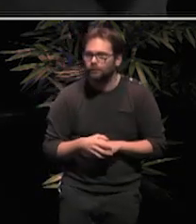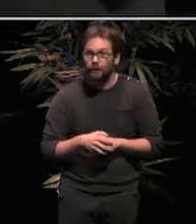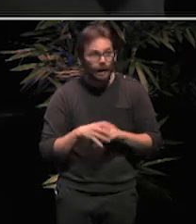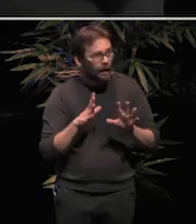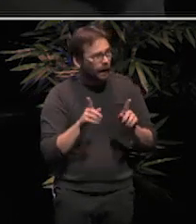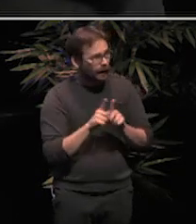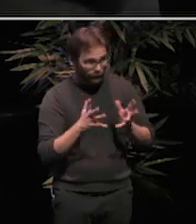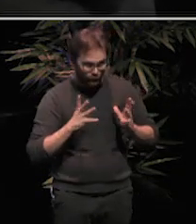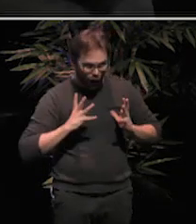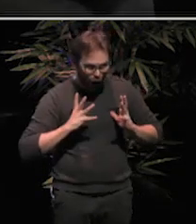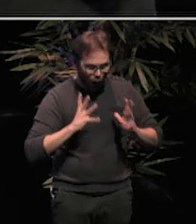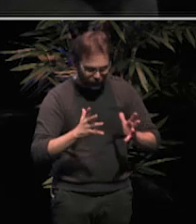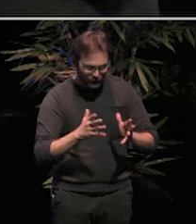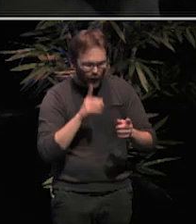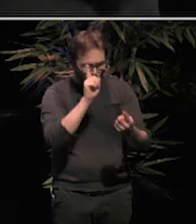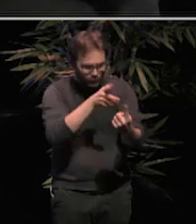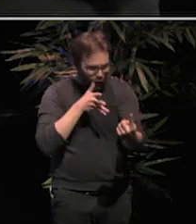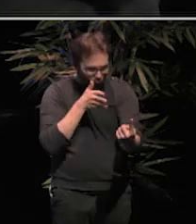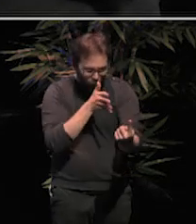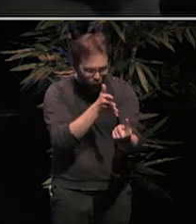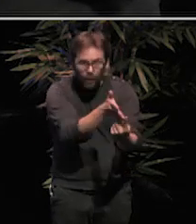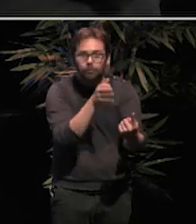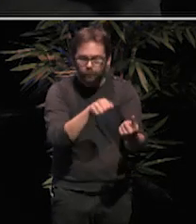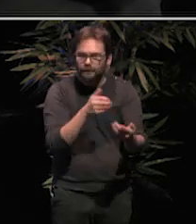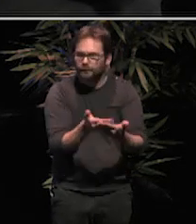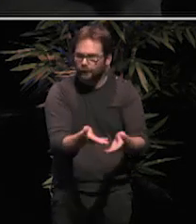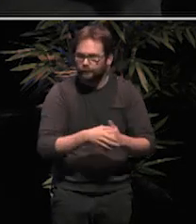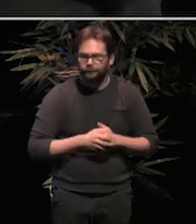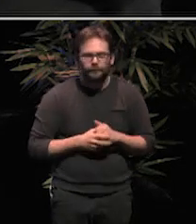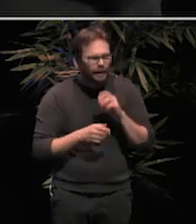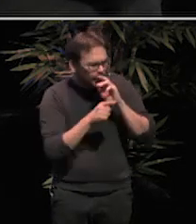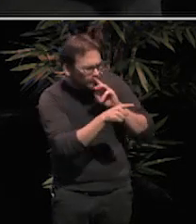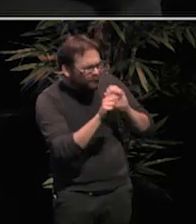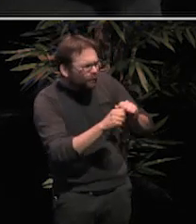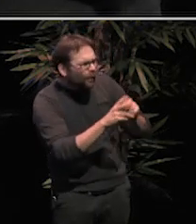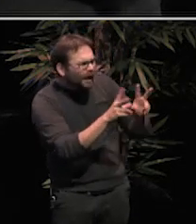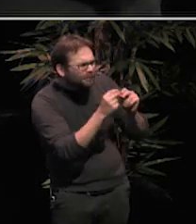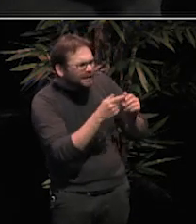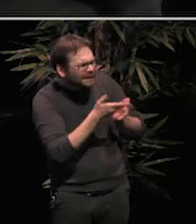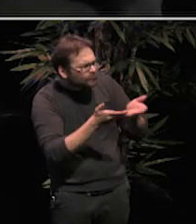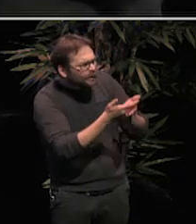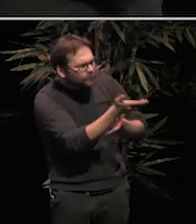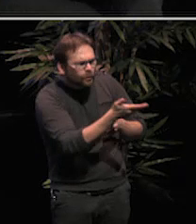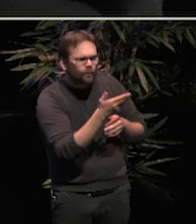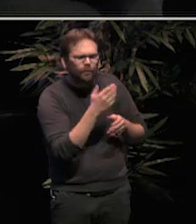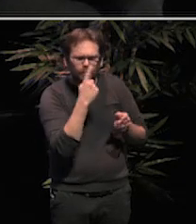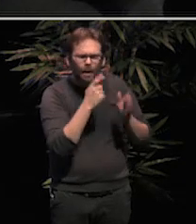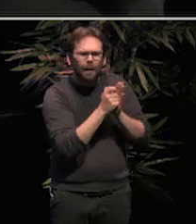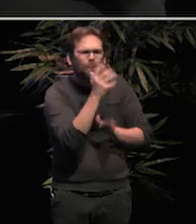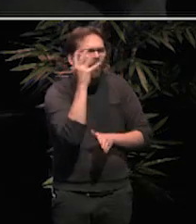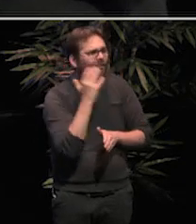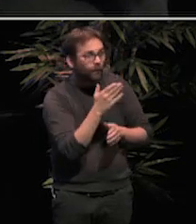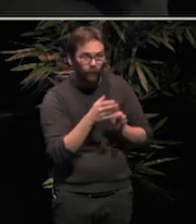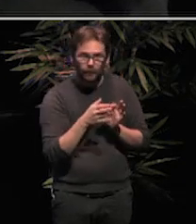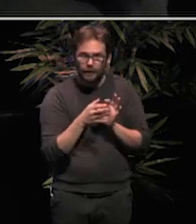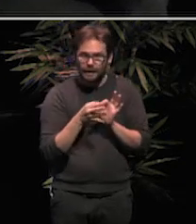engagé vis-à-vis de notre objectif. Moi, j'aimerais que tu reviennes sur une situation où, à un moment donné, il me semble que la ligne